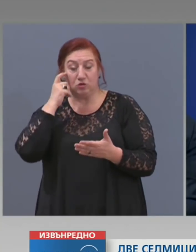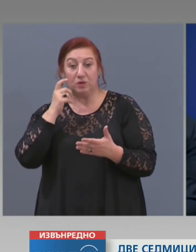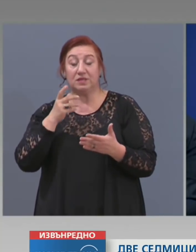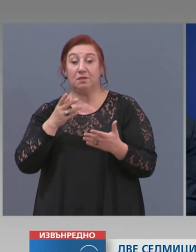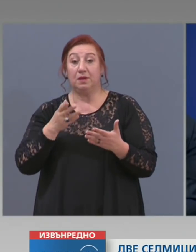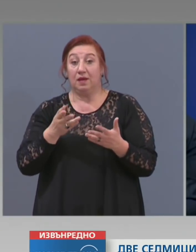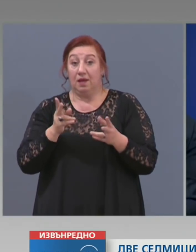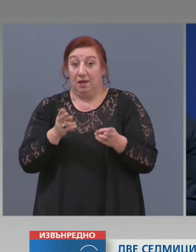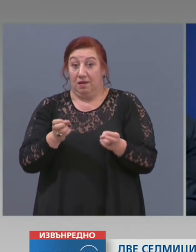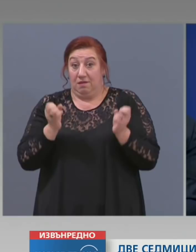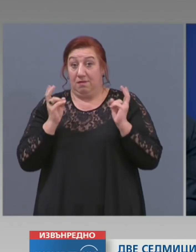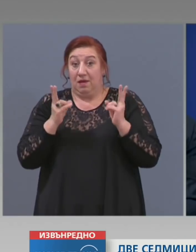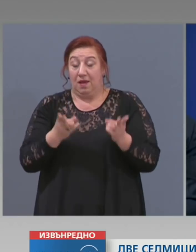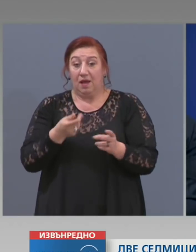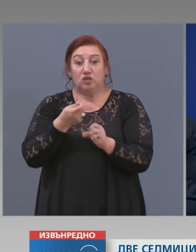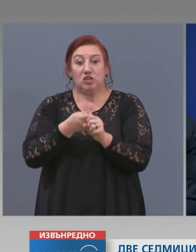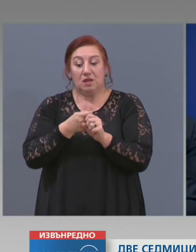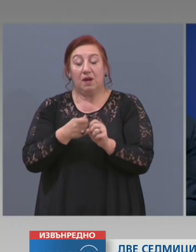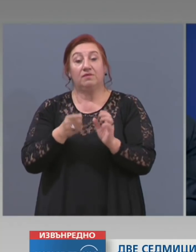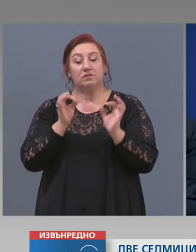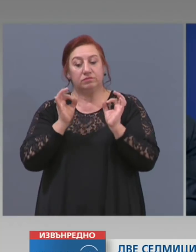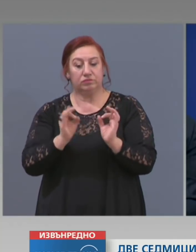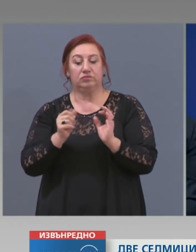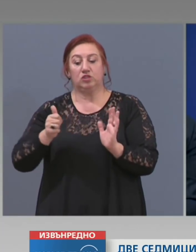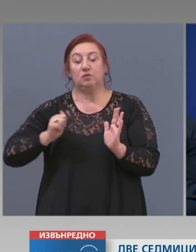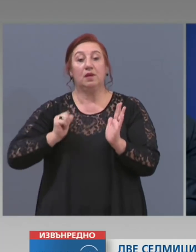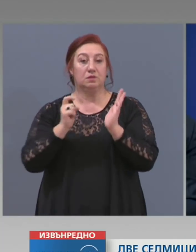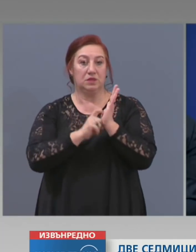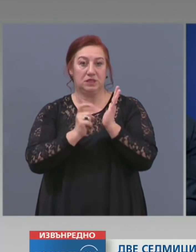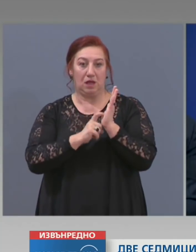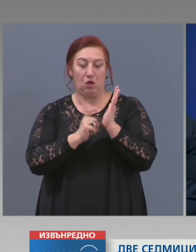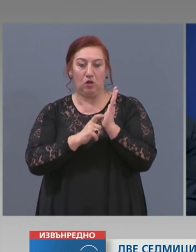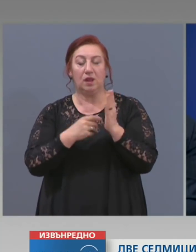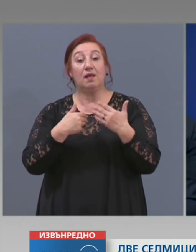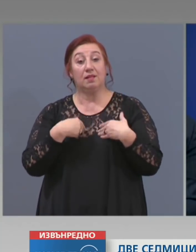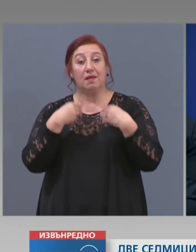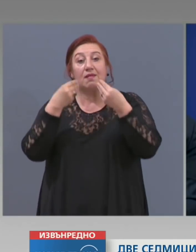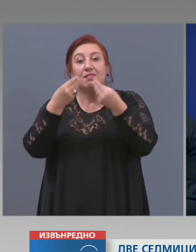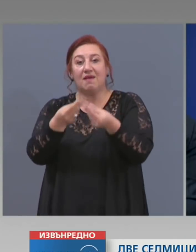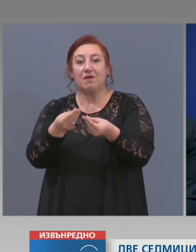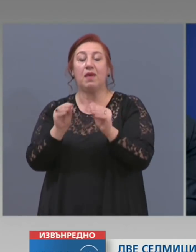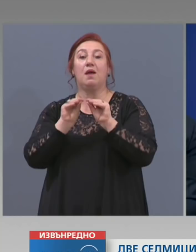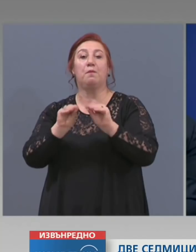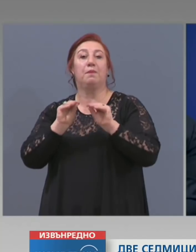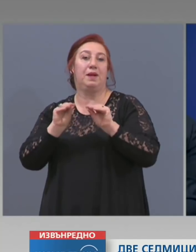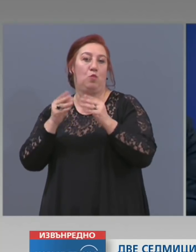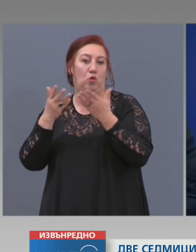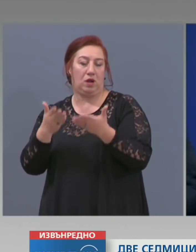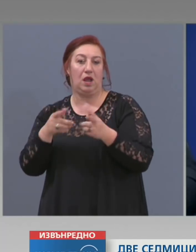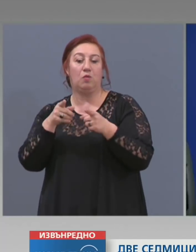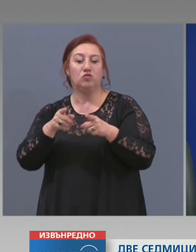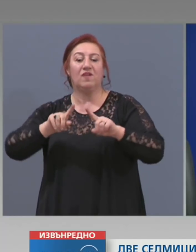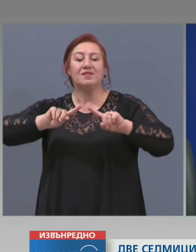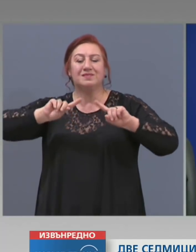се направи законно цялата процедура. Ние даваме препоръка по това, спешността